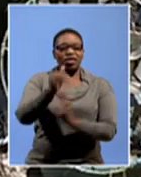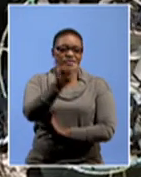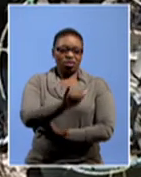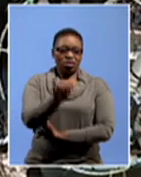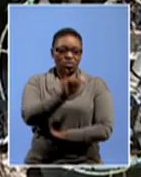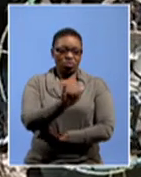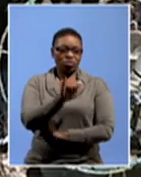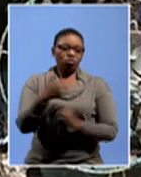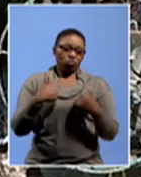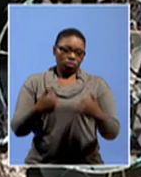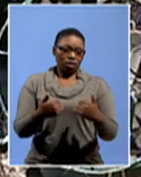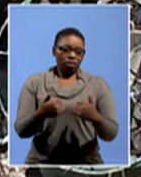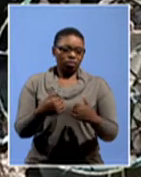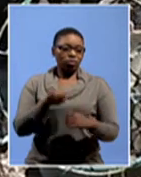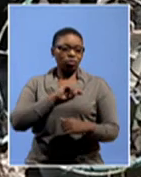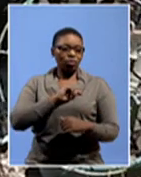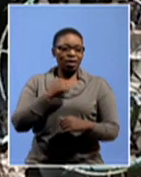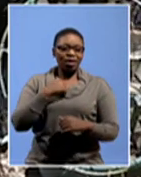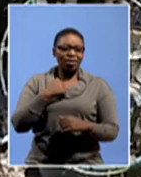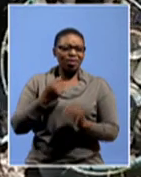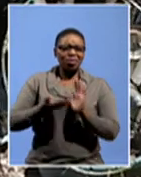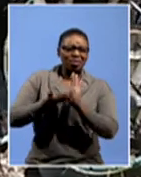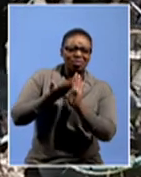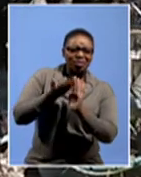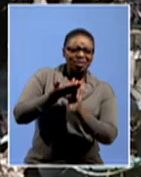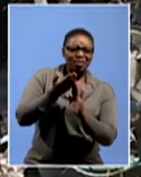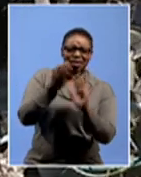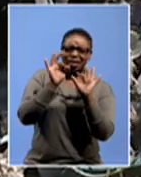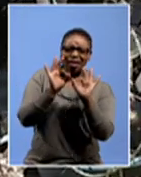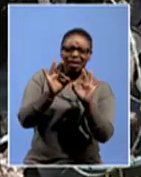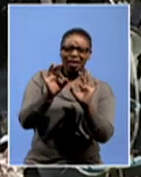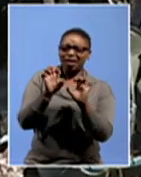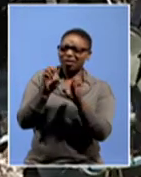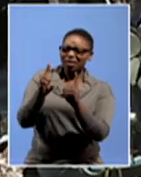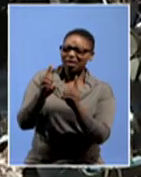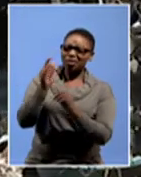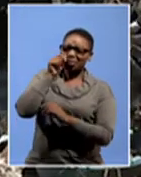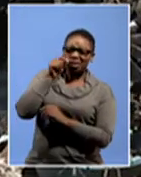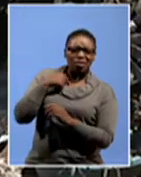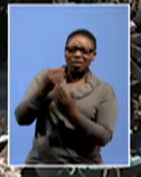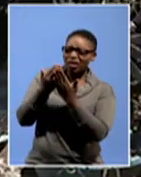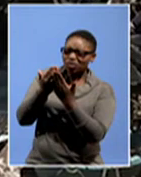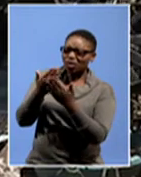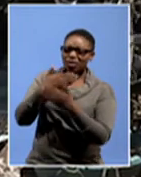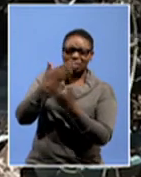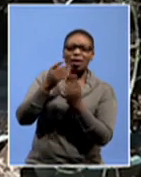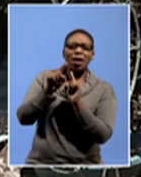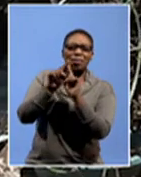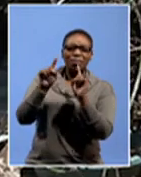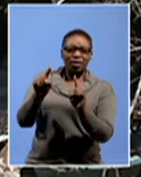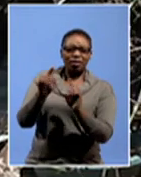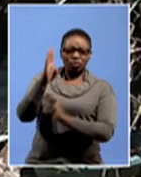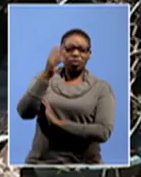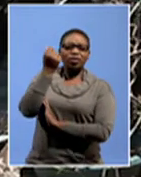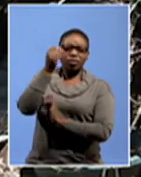beginpunt? Ek is net uit met die jare en ek is 'n hooggeleerde man nie, maar die Here seën my laat 'n bietjie verstaan wat